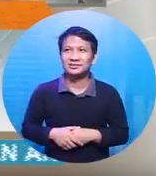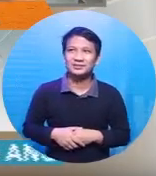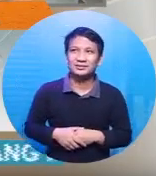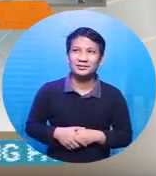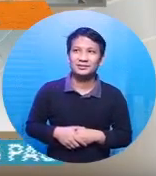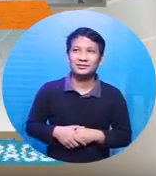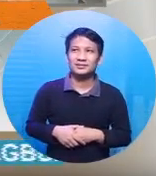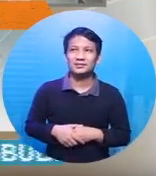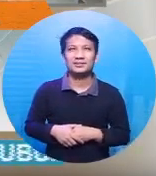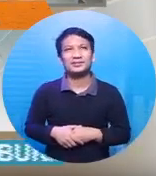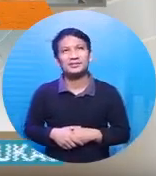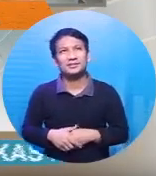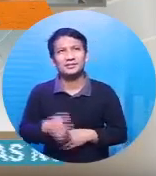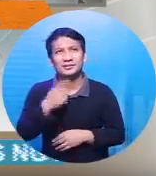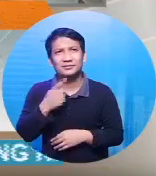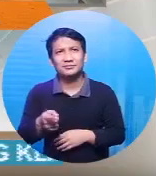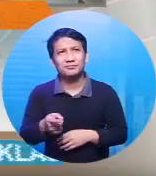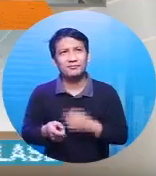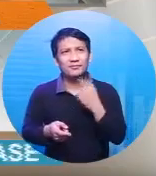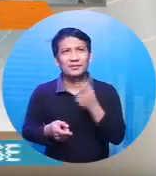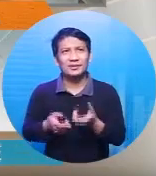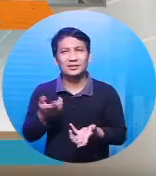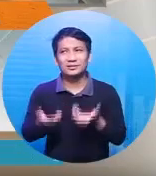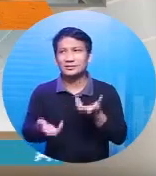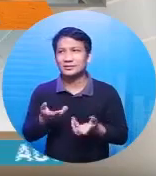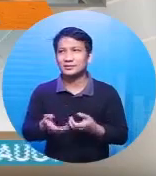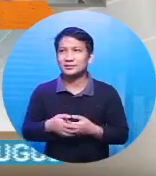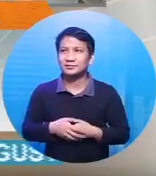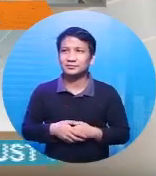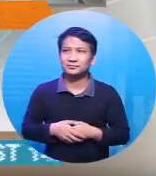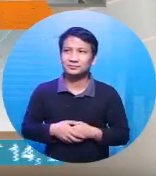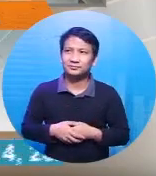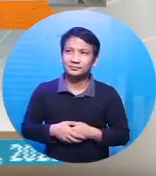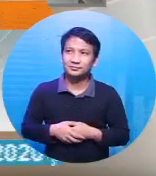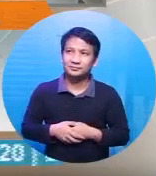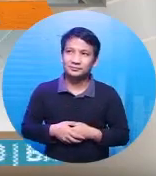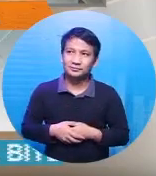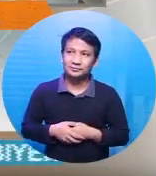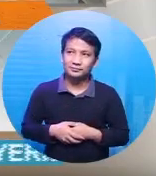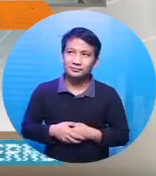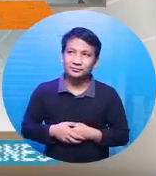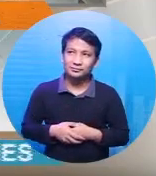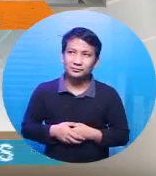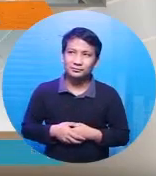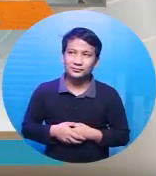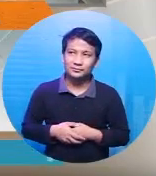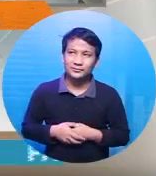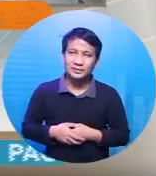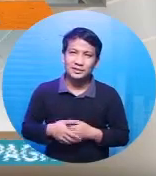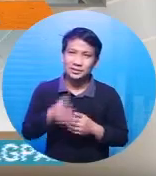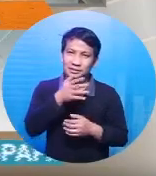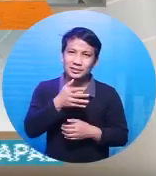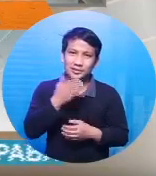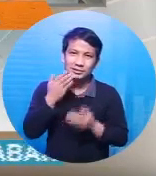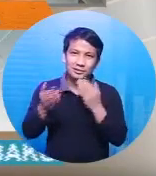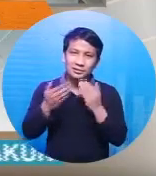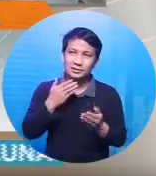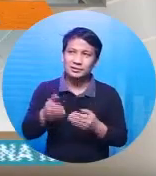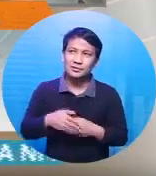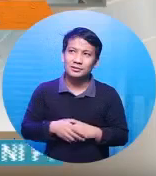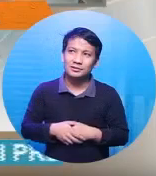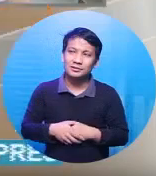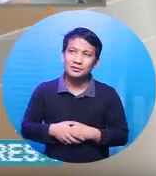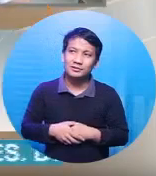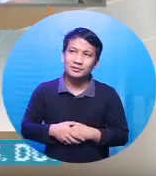libel dahil available po yung material through online like YouTube and... Okay. Thank you, Attorney Garrett. Ma'am, no